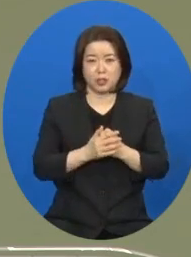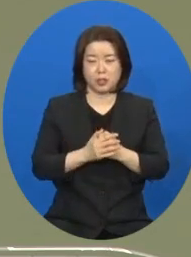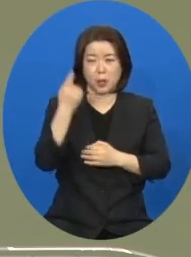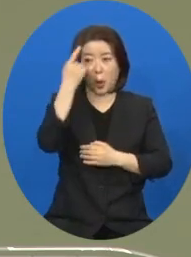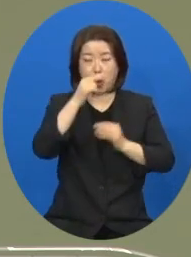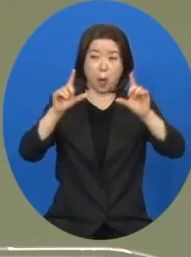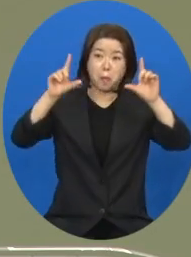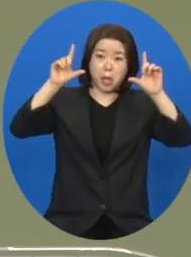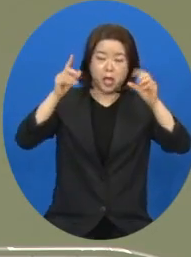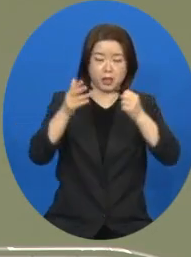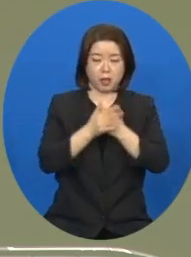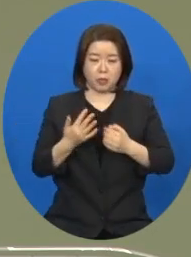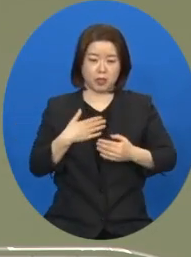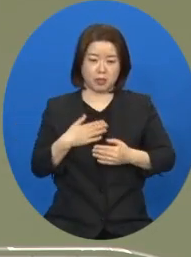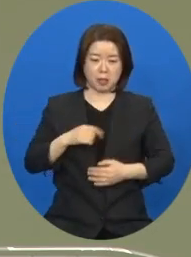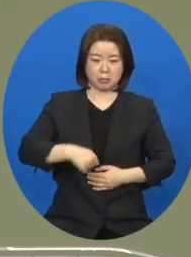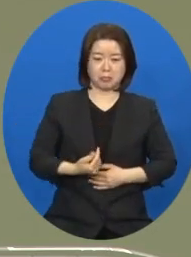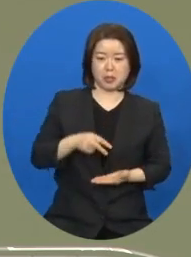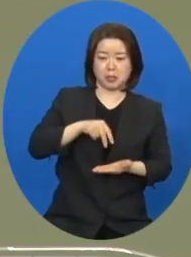때문에, 자기 위치 때문에.